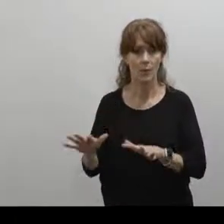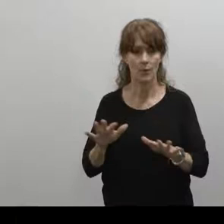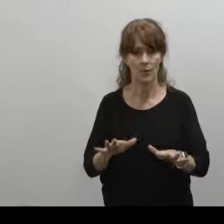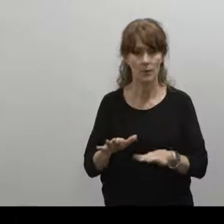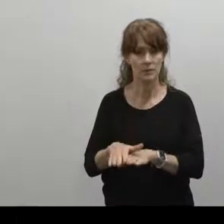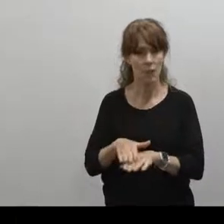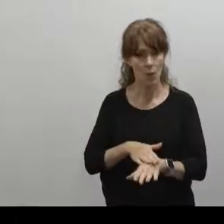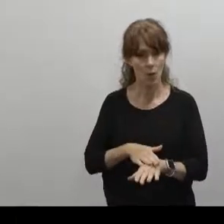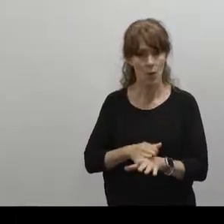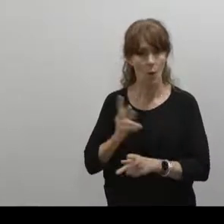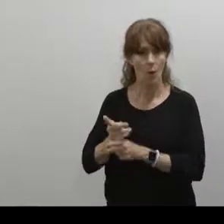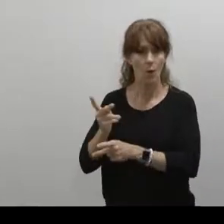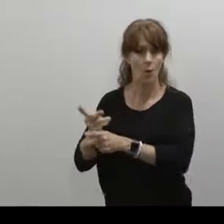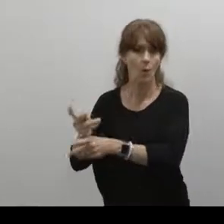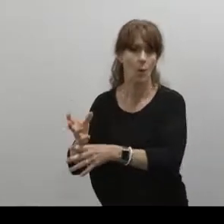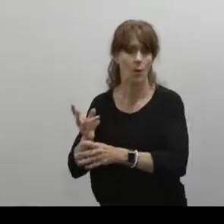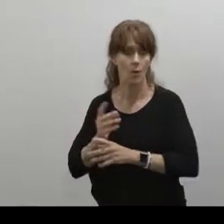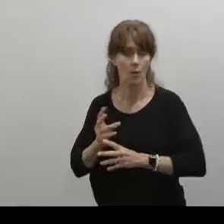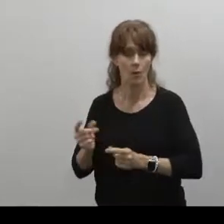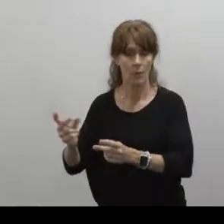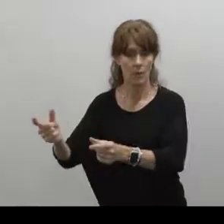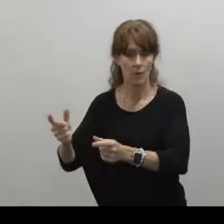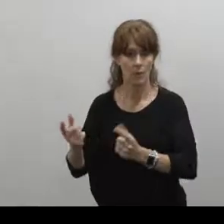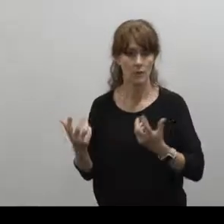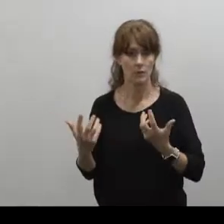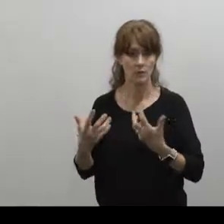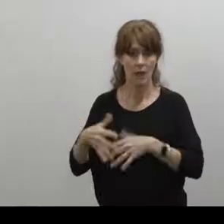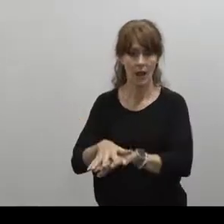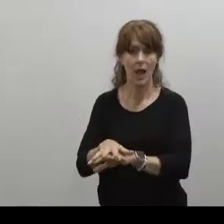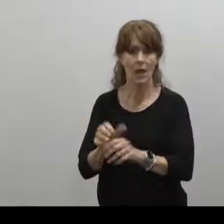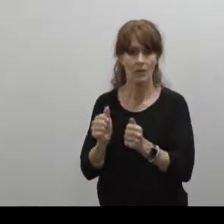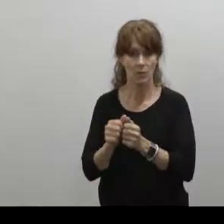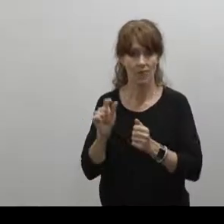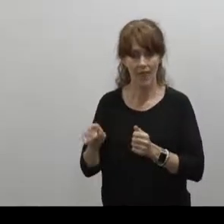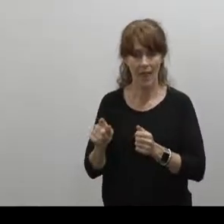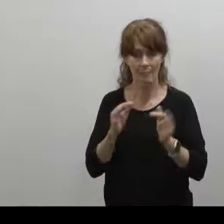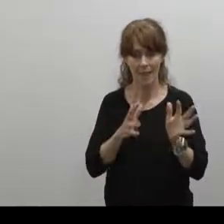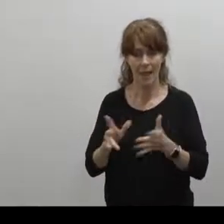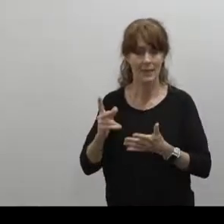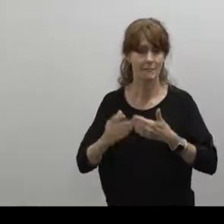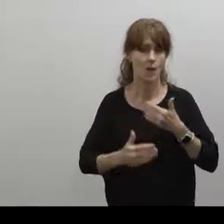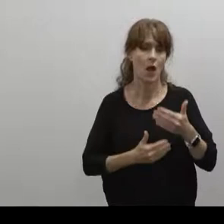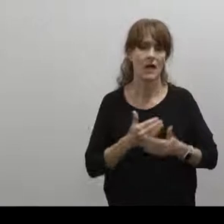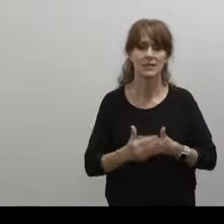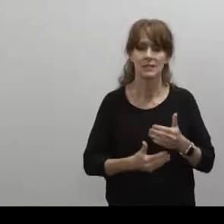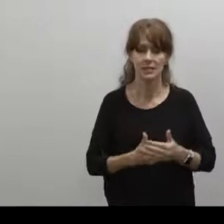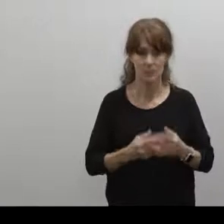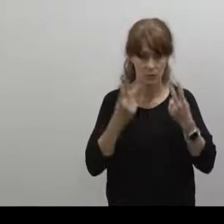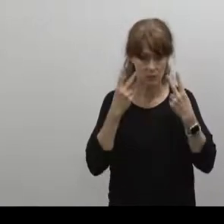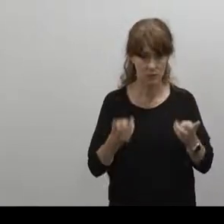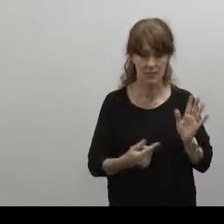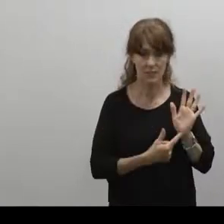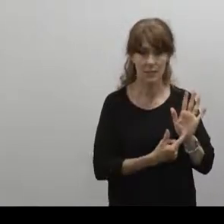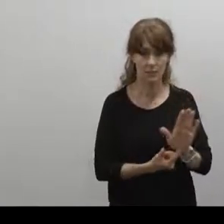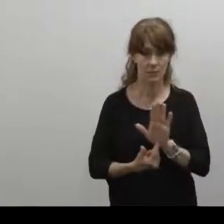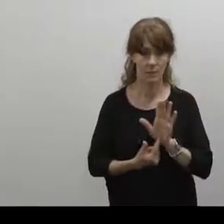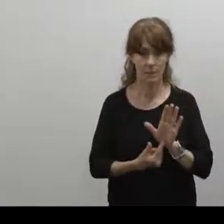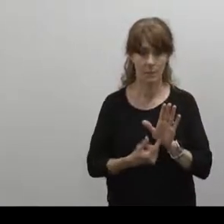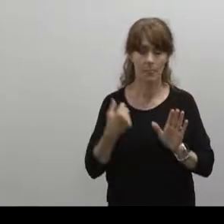dương trời tại kịch cu thả pi ná này dương trời bình lớn pi ná này dương trời bình thoi